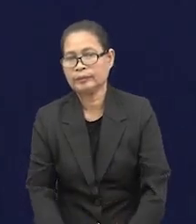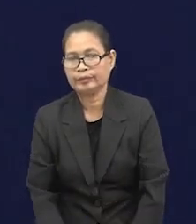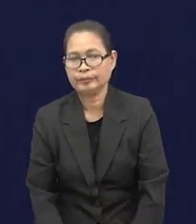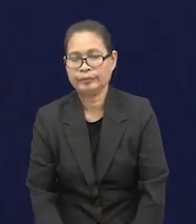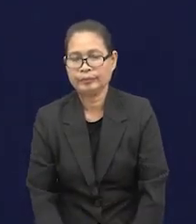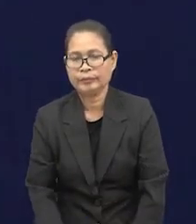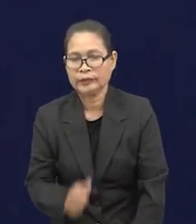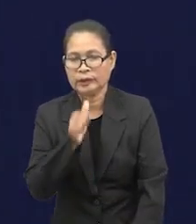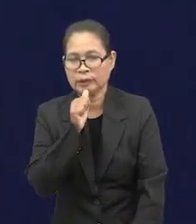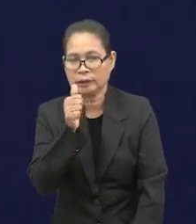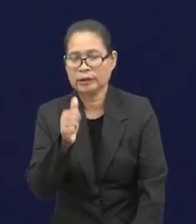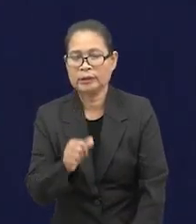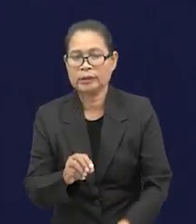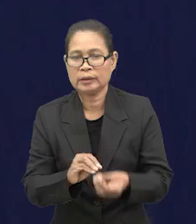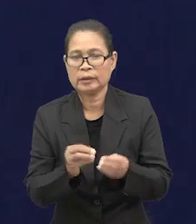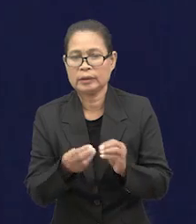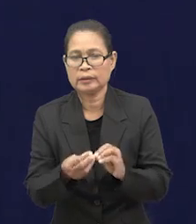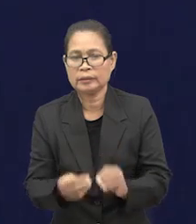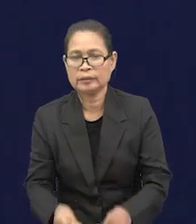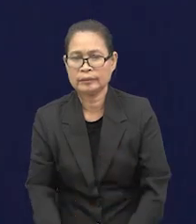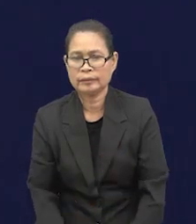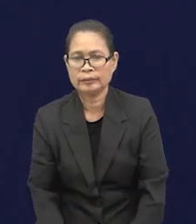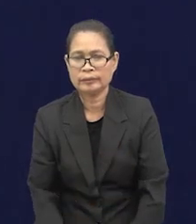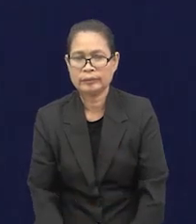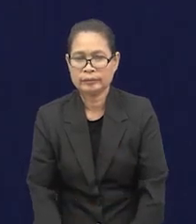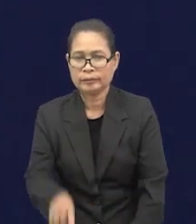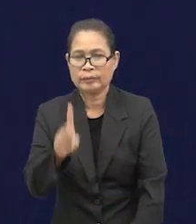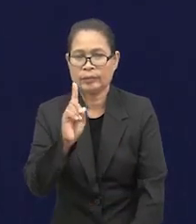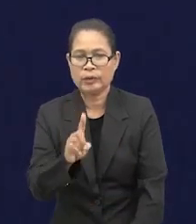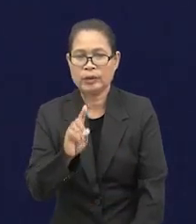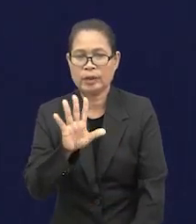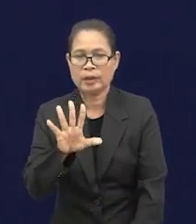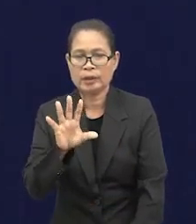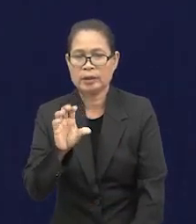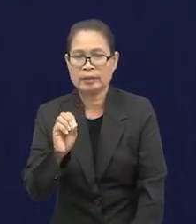chờ bà lấy thằng crown cứ lấy